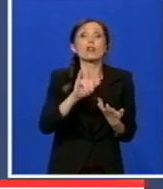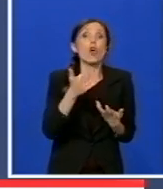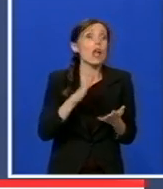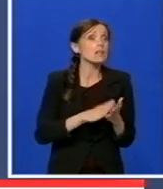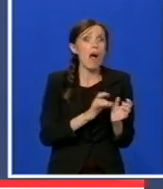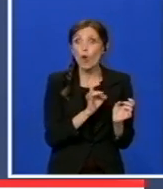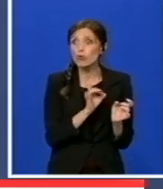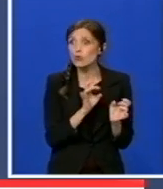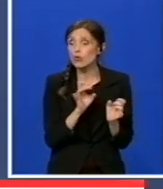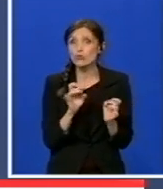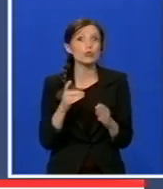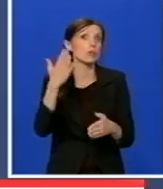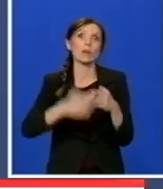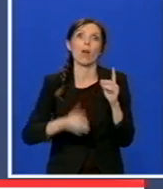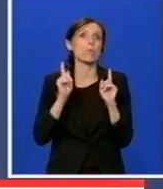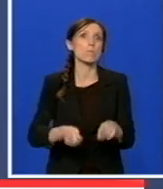što više